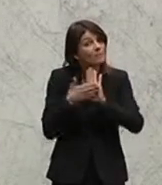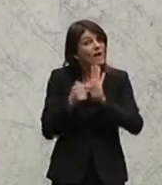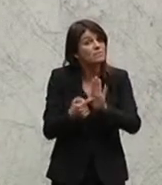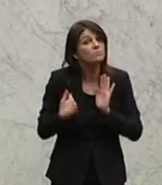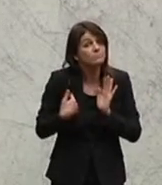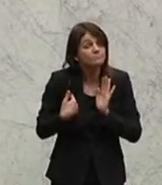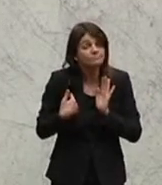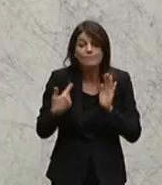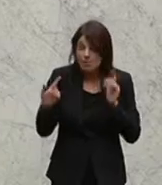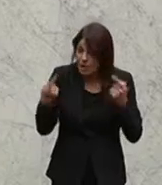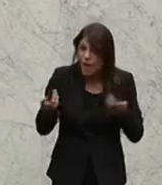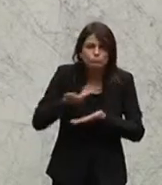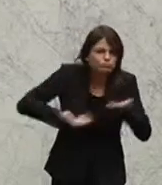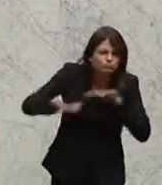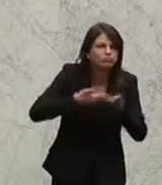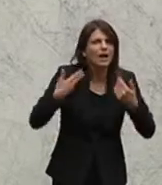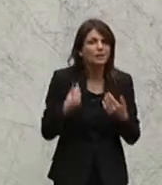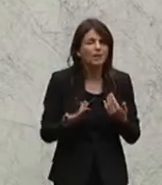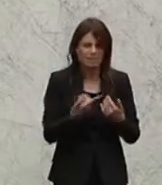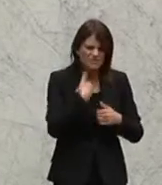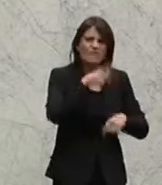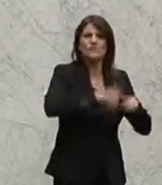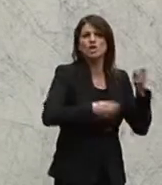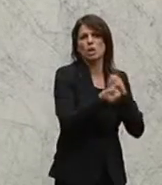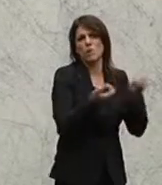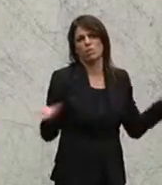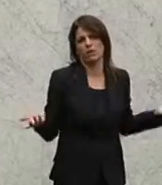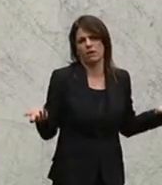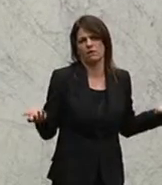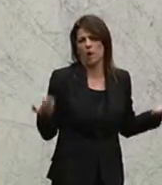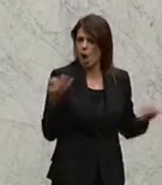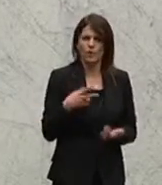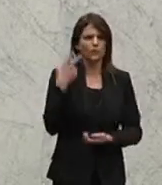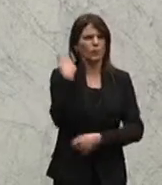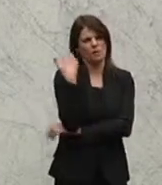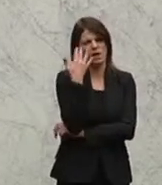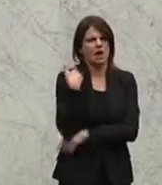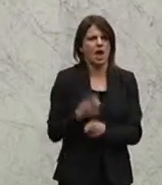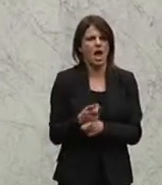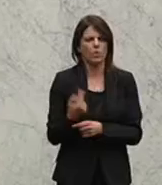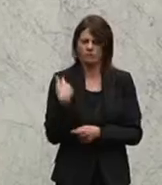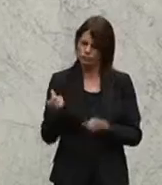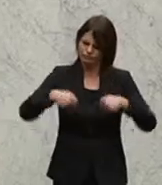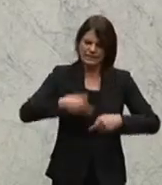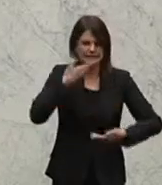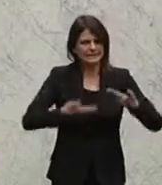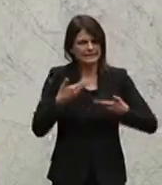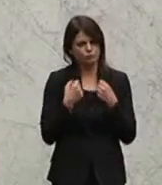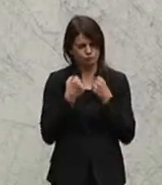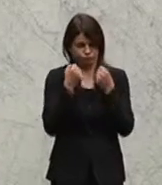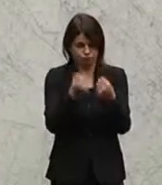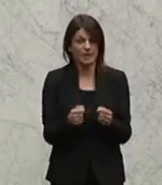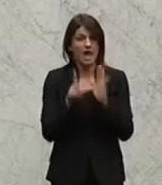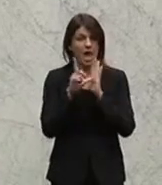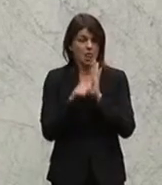dann die Behandlung wiederum der falschen Politik. Wir haben es heute in der Früh gedacht, ich bin heute hier zur Sitzung gefahren. In